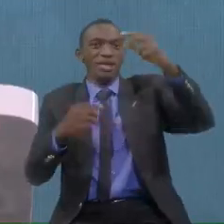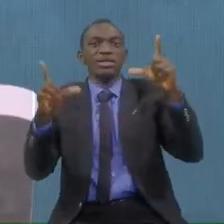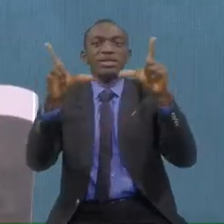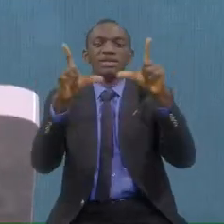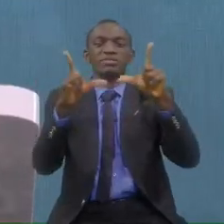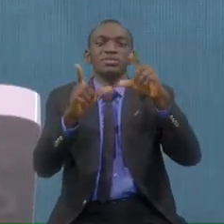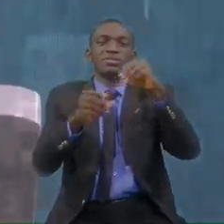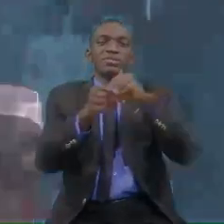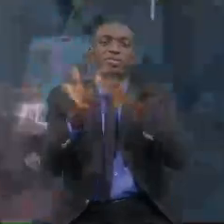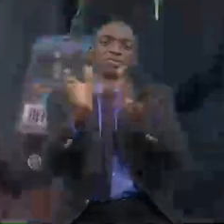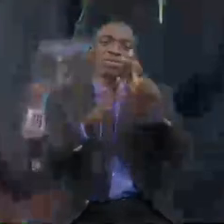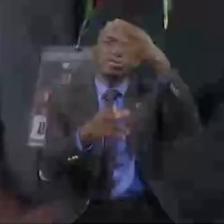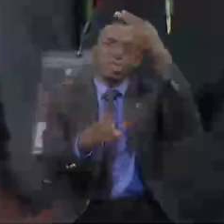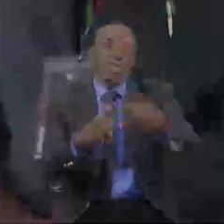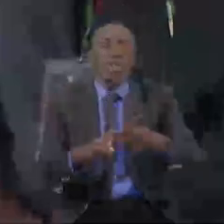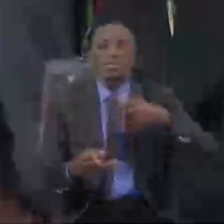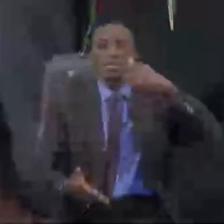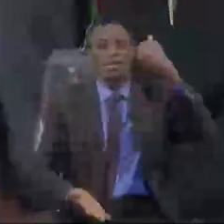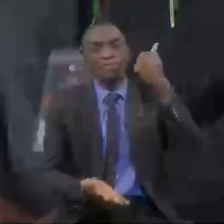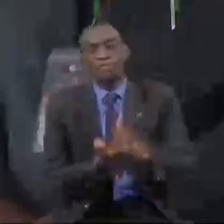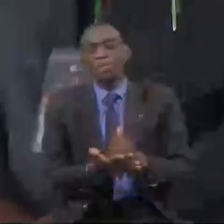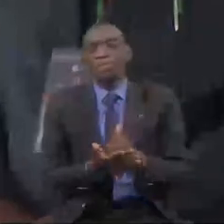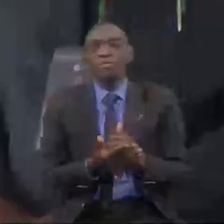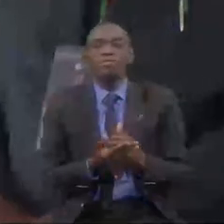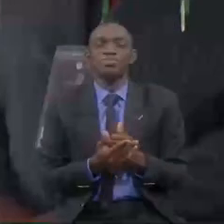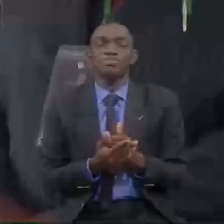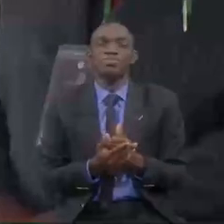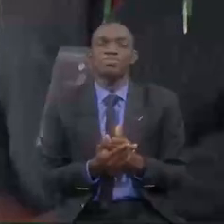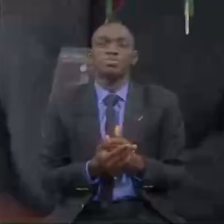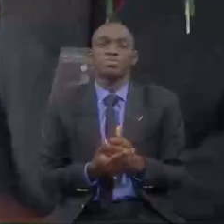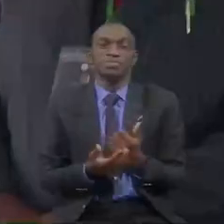niveau supérieur au nom de Jésus-Christ.